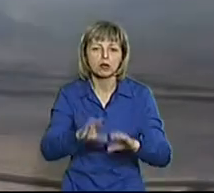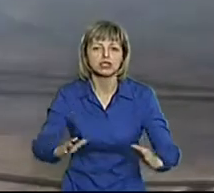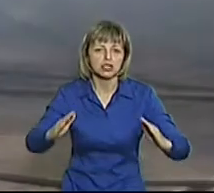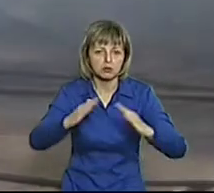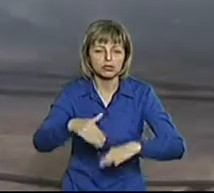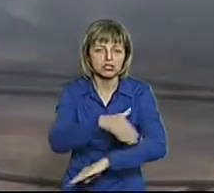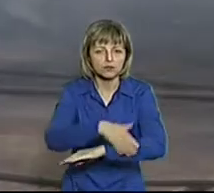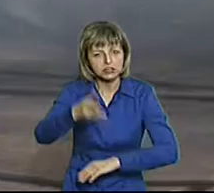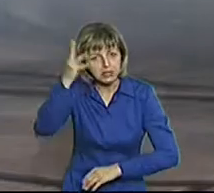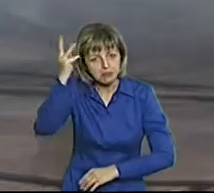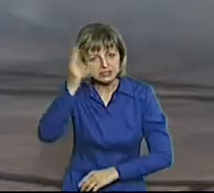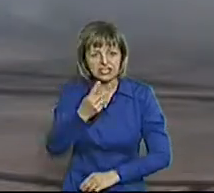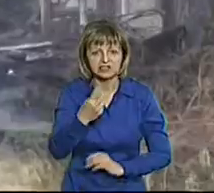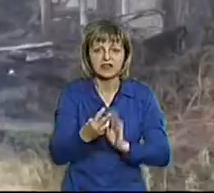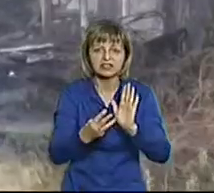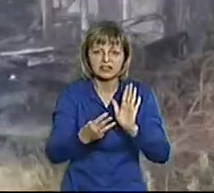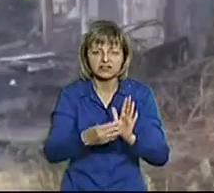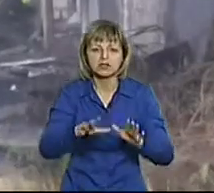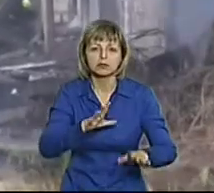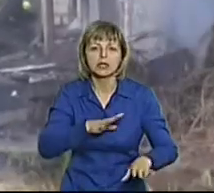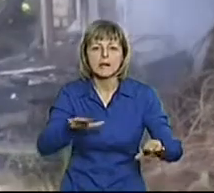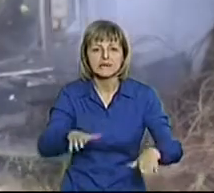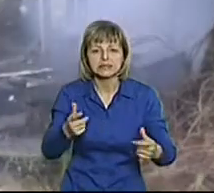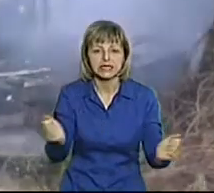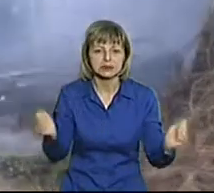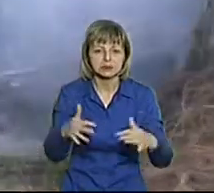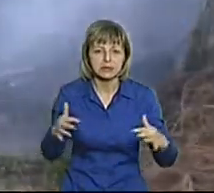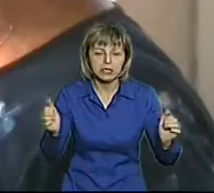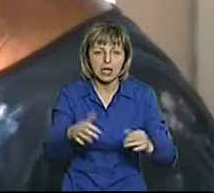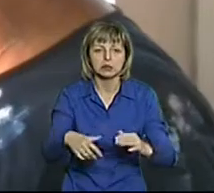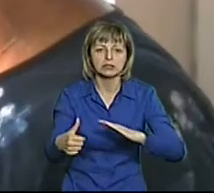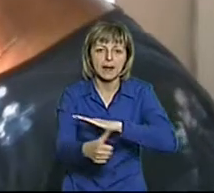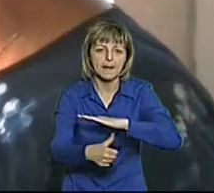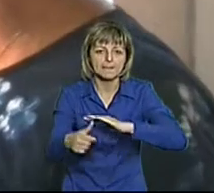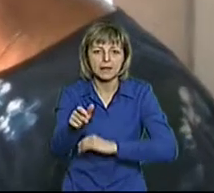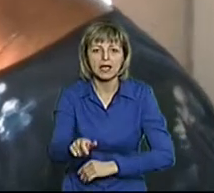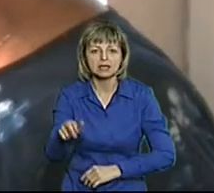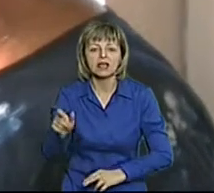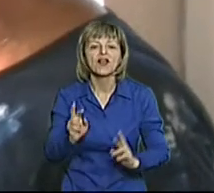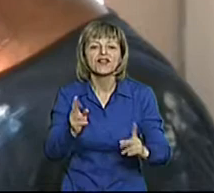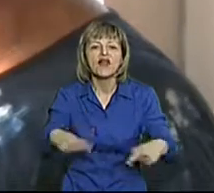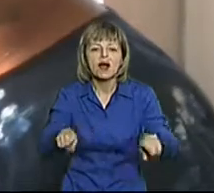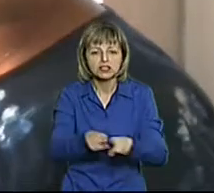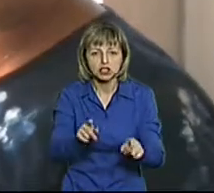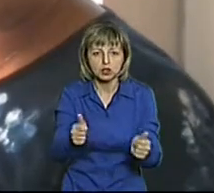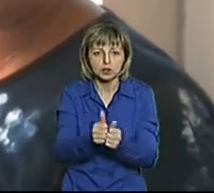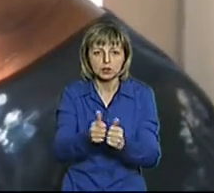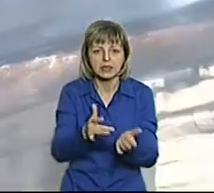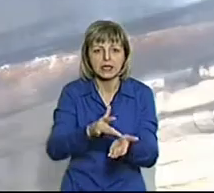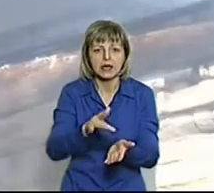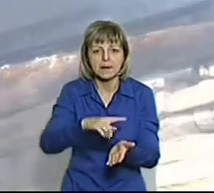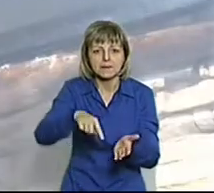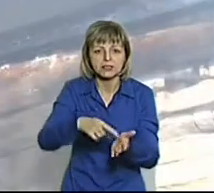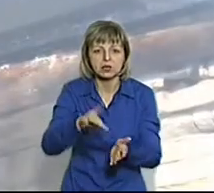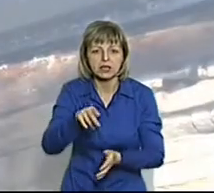будівля на Богдана Хмельницького, 28, стала місцем, де збираються безхатьки. Як так? Біля міської ради, щоб отака розвалюха